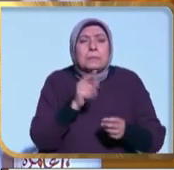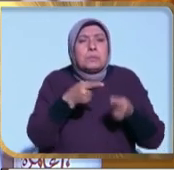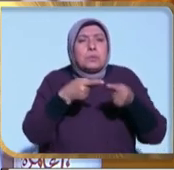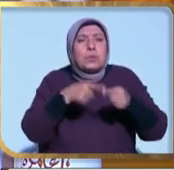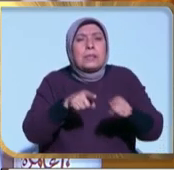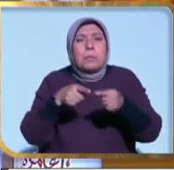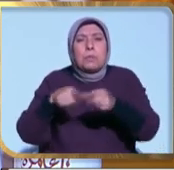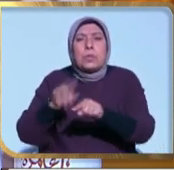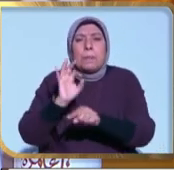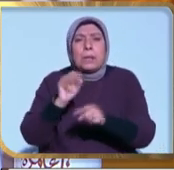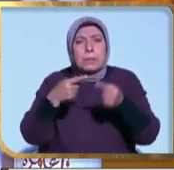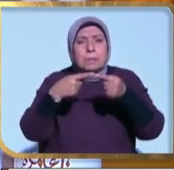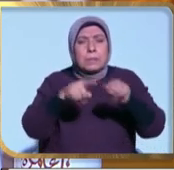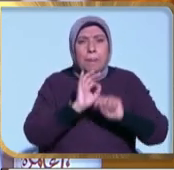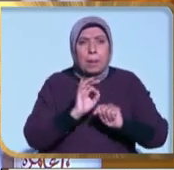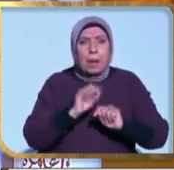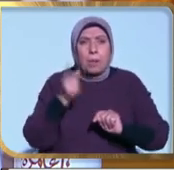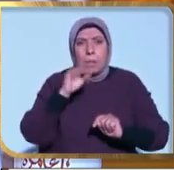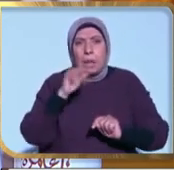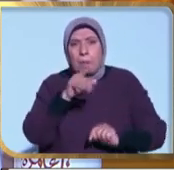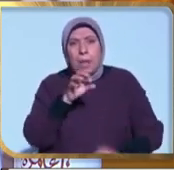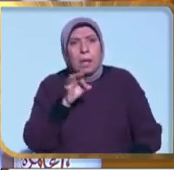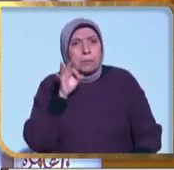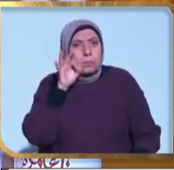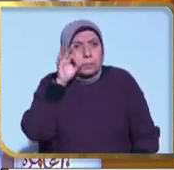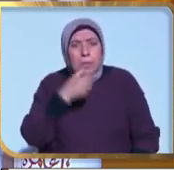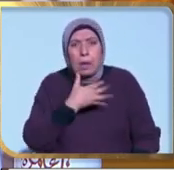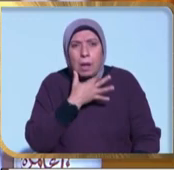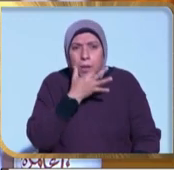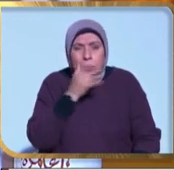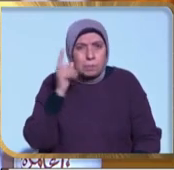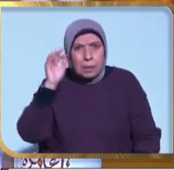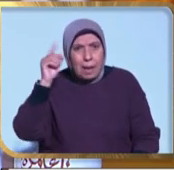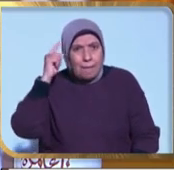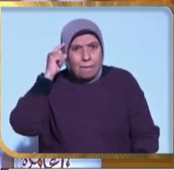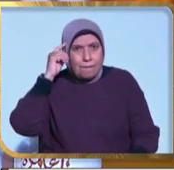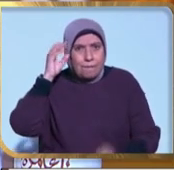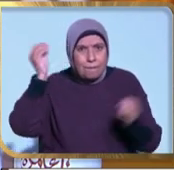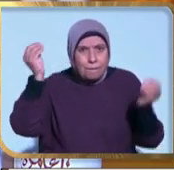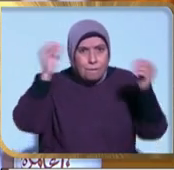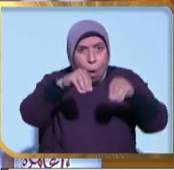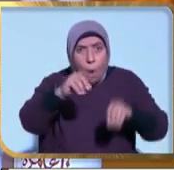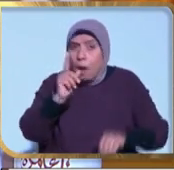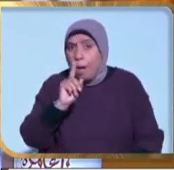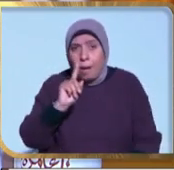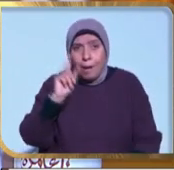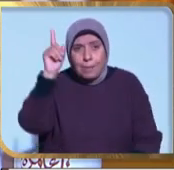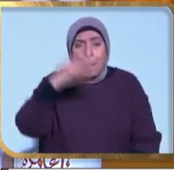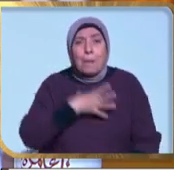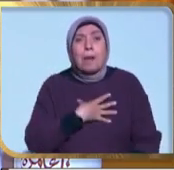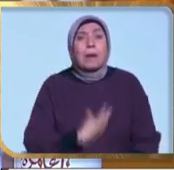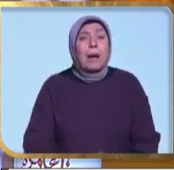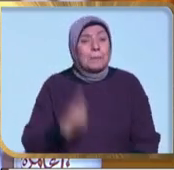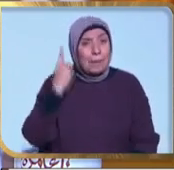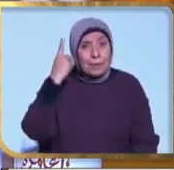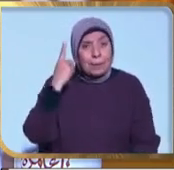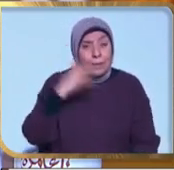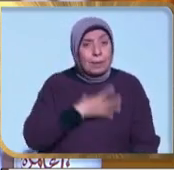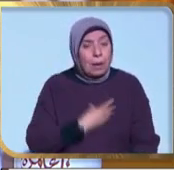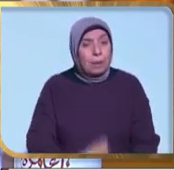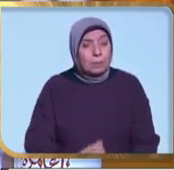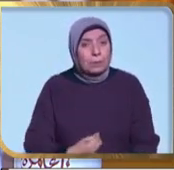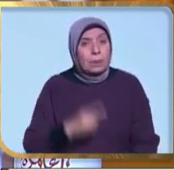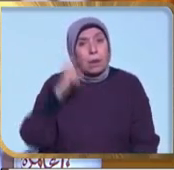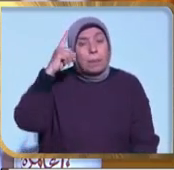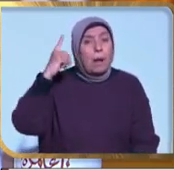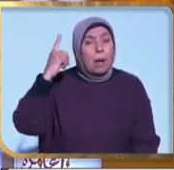الدين من حرج يبقى انت في تكاليف كتيره جدا انت مامور بيها الانسان مش على